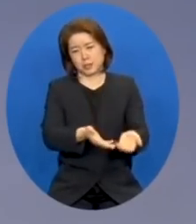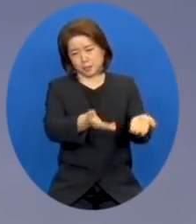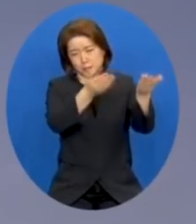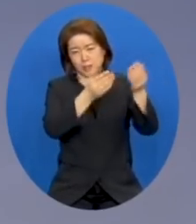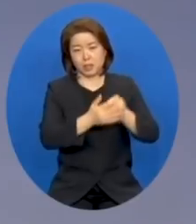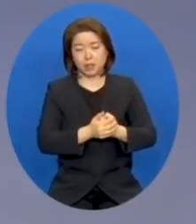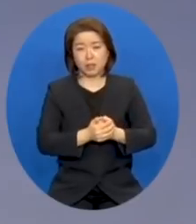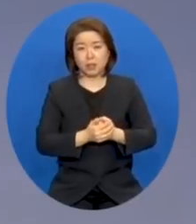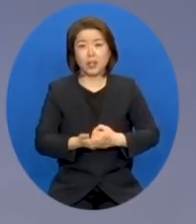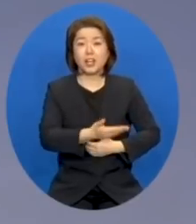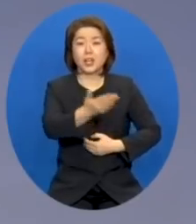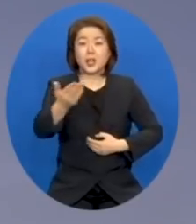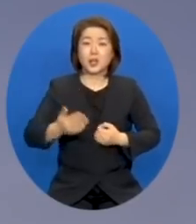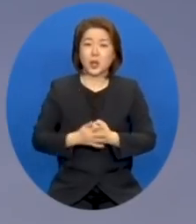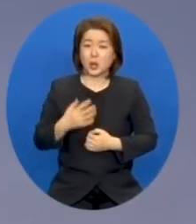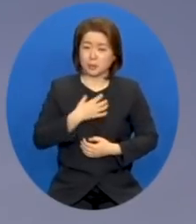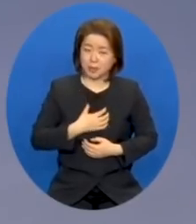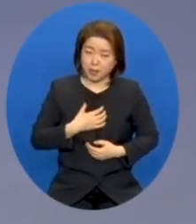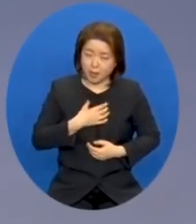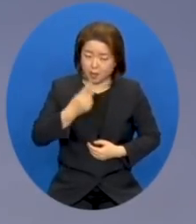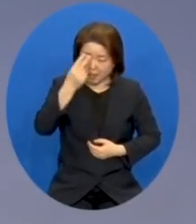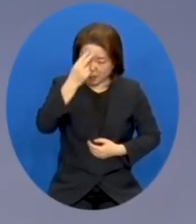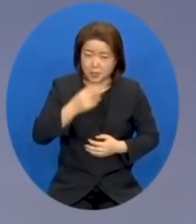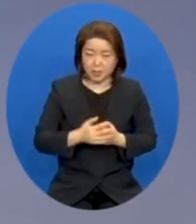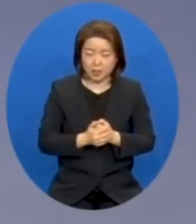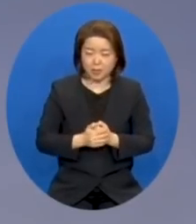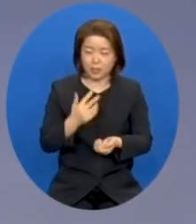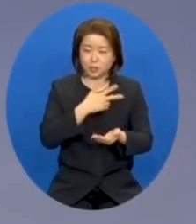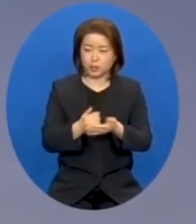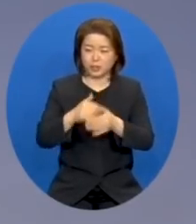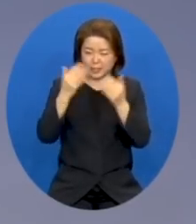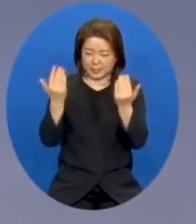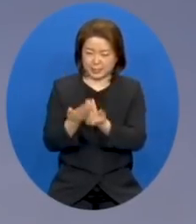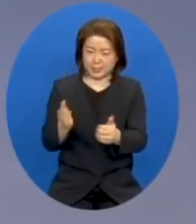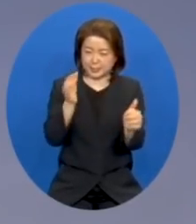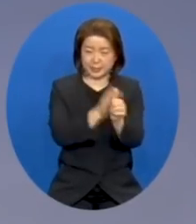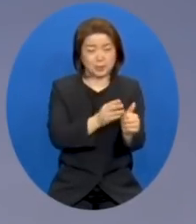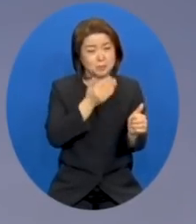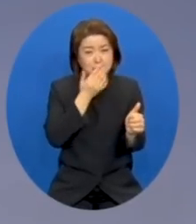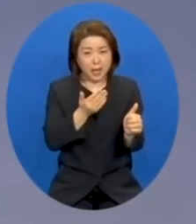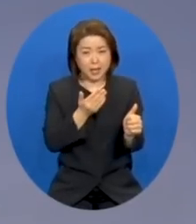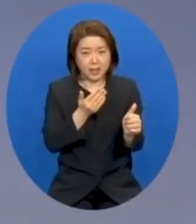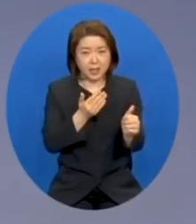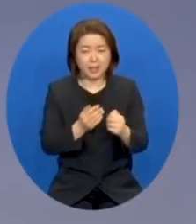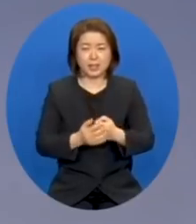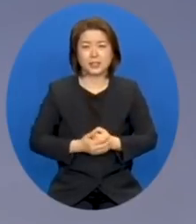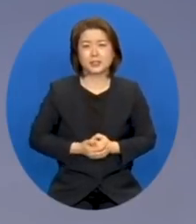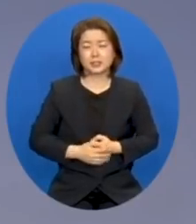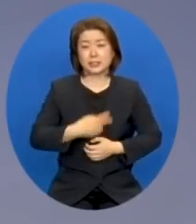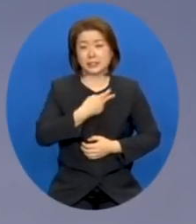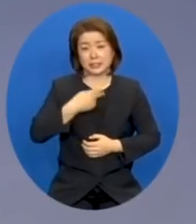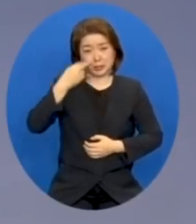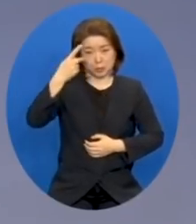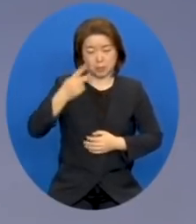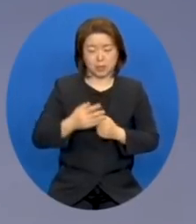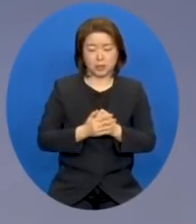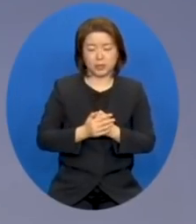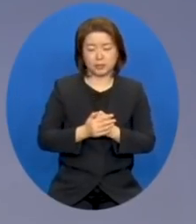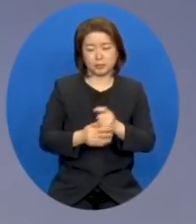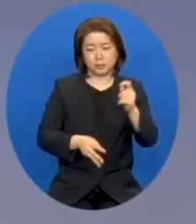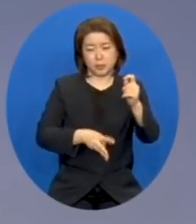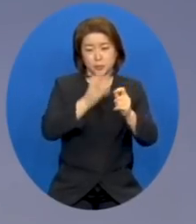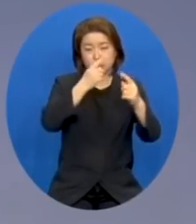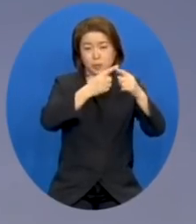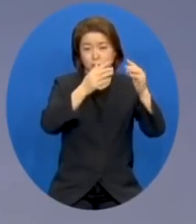여러분 여러분의 염려가 주님께 맡겨 지 입니까 사도 바울이 고린도 교인들에게